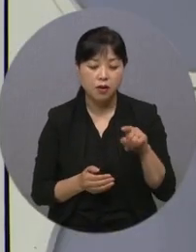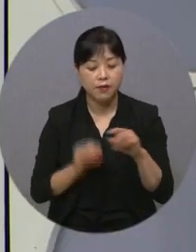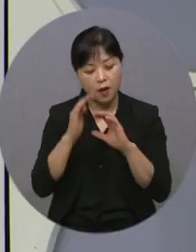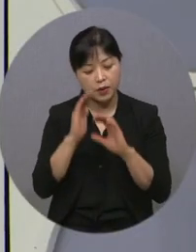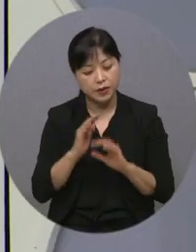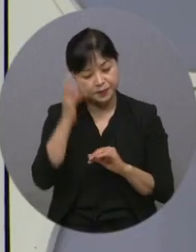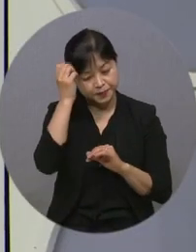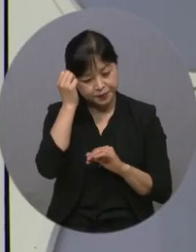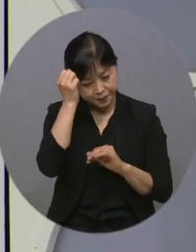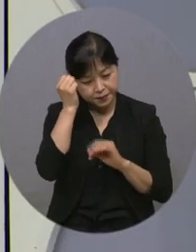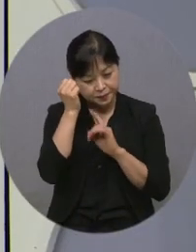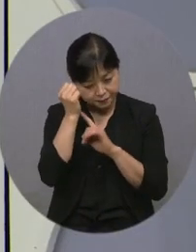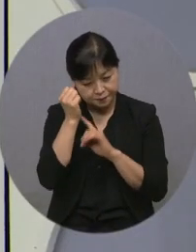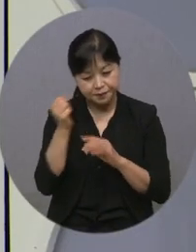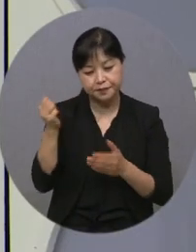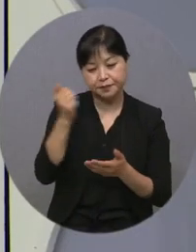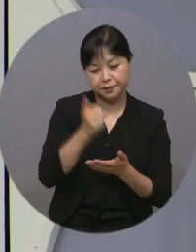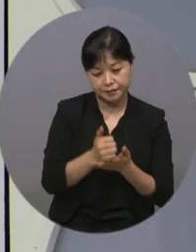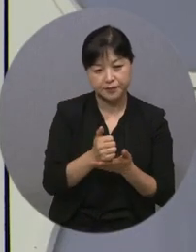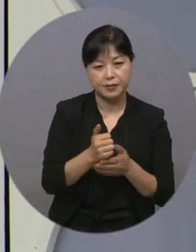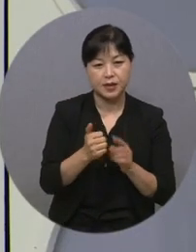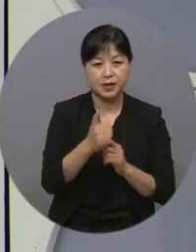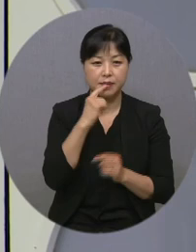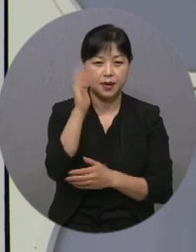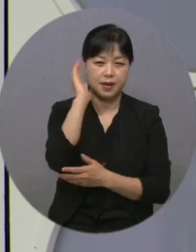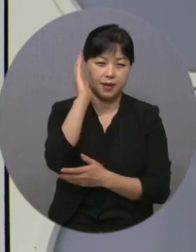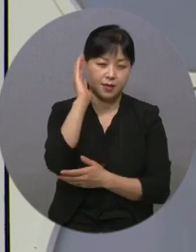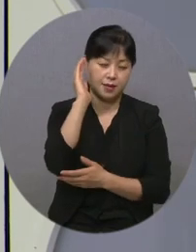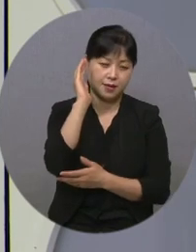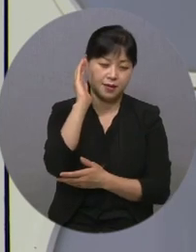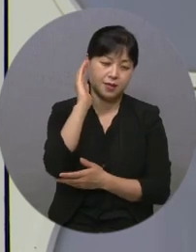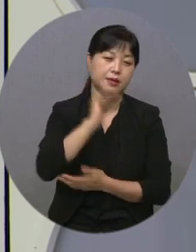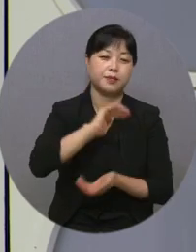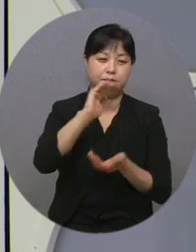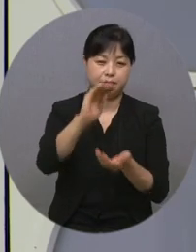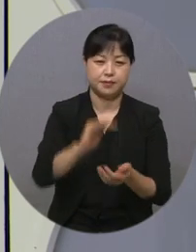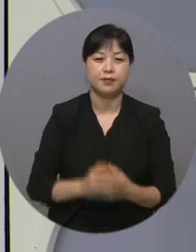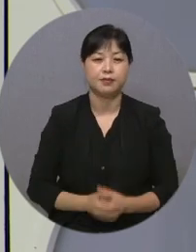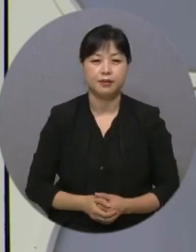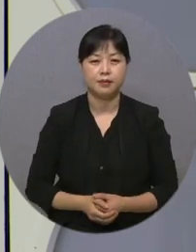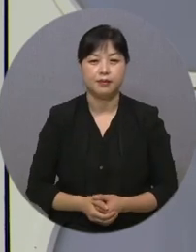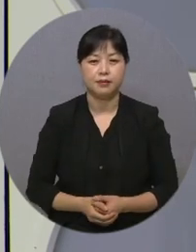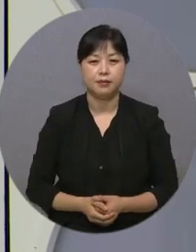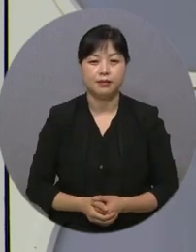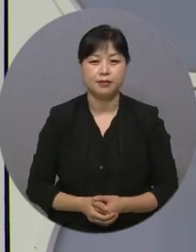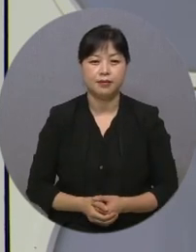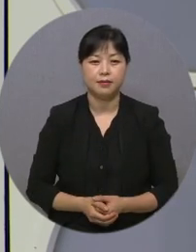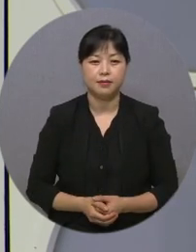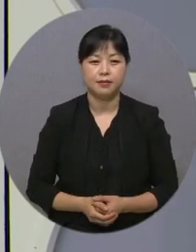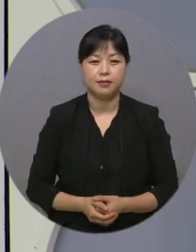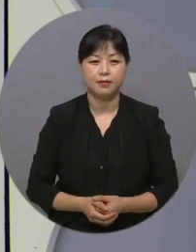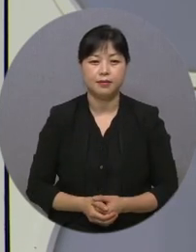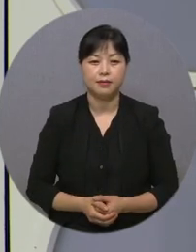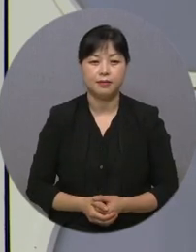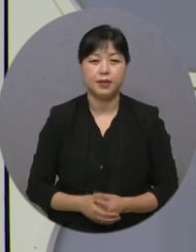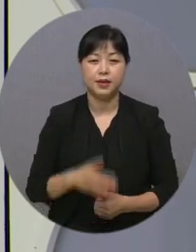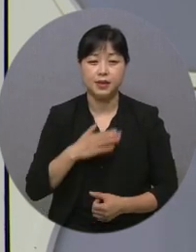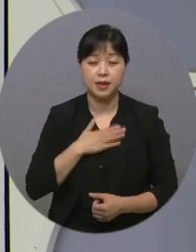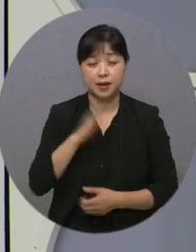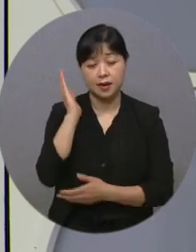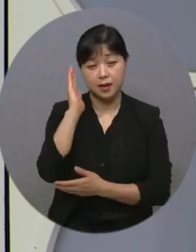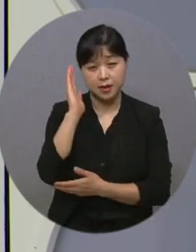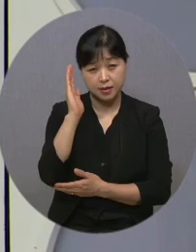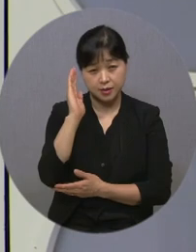가죠. 그래서 이제 강의 중에 쏟아 놓습니다. 결국은요. 그런데 제가 강의를